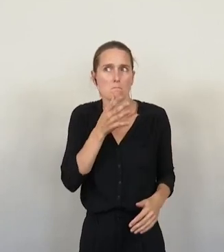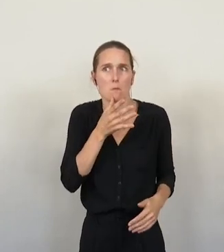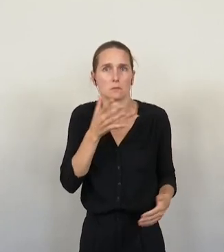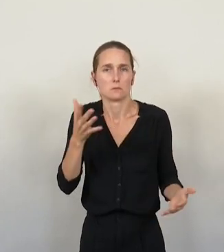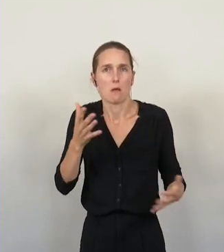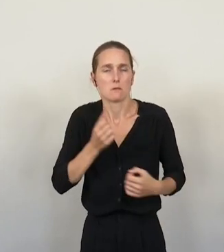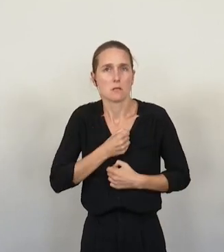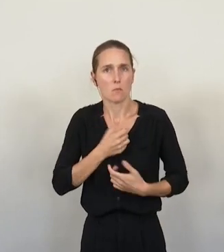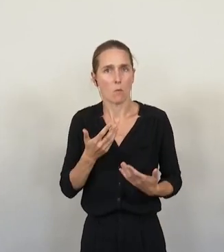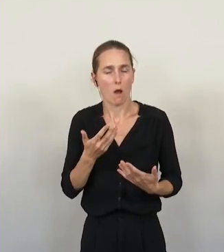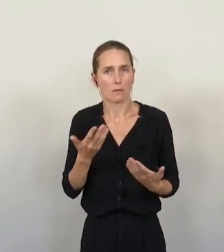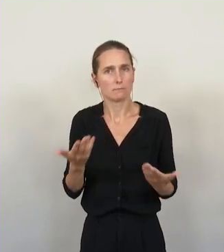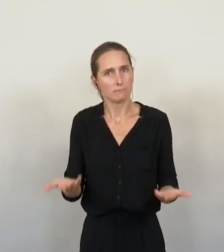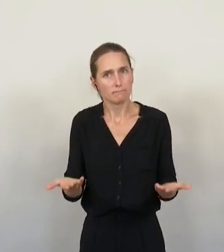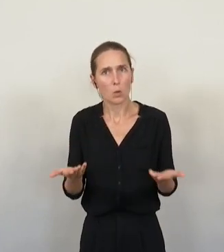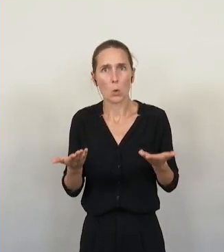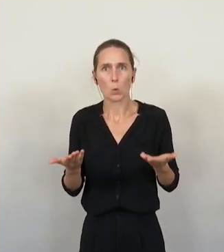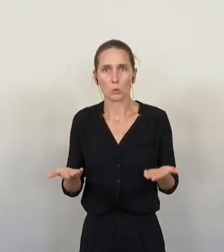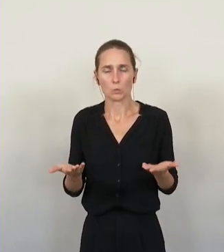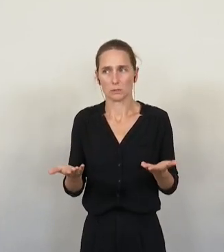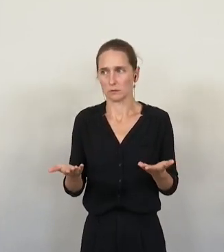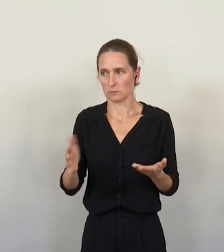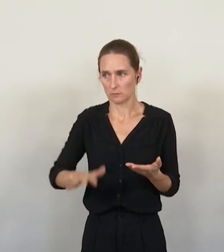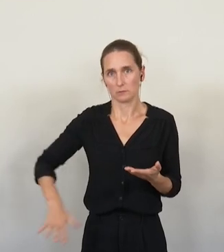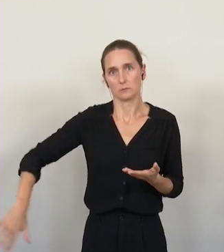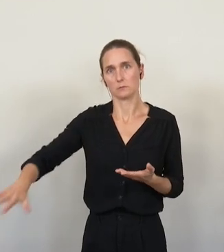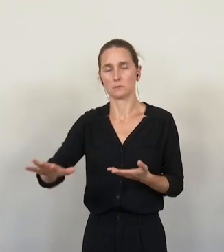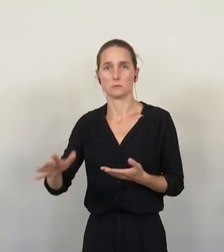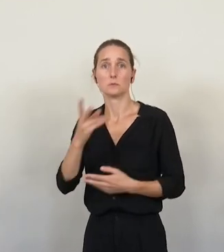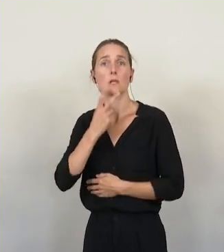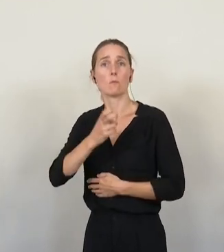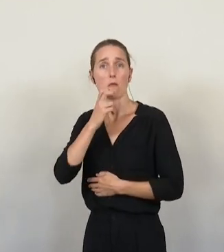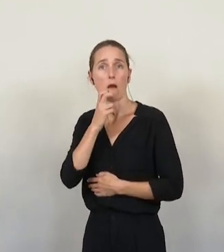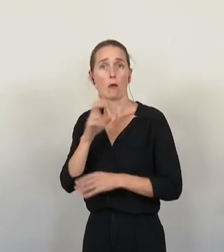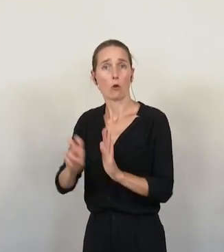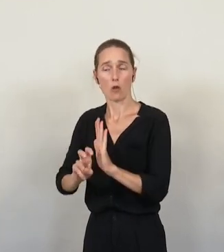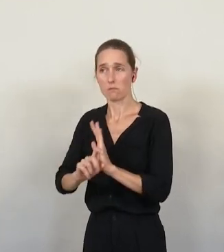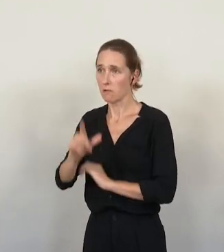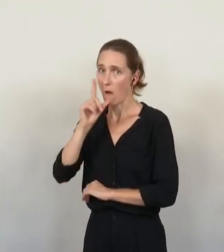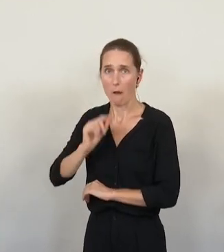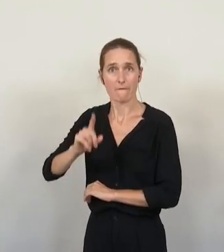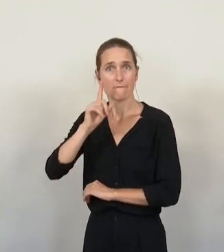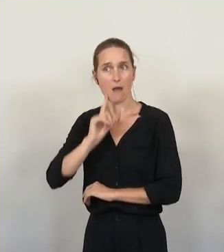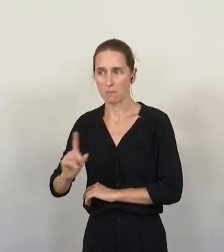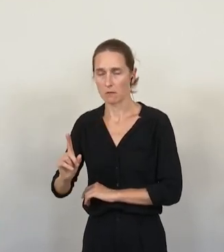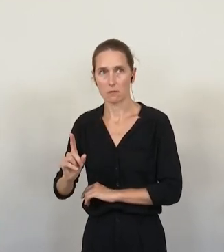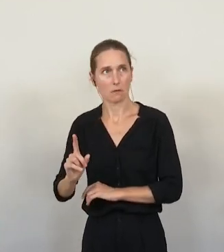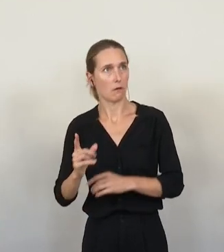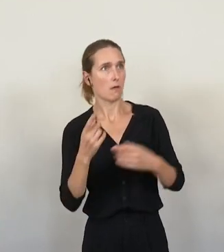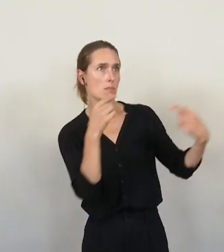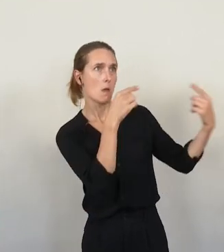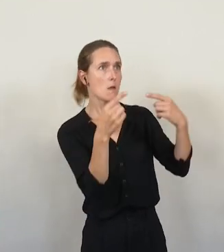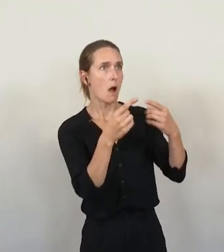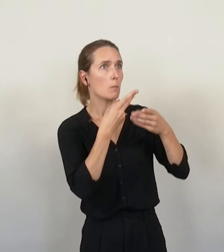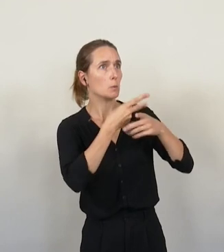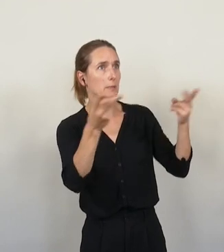aujourd'hui voir très difficile pour les grand noblois aujourd'hui les grandes obloises d'être coupé de débat public